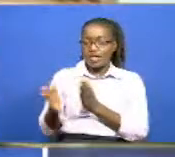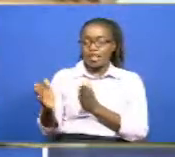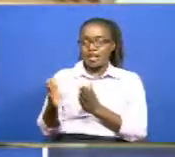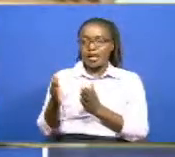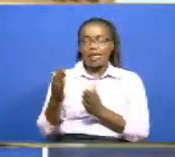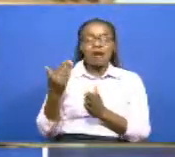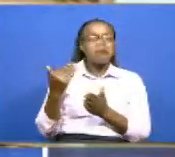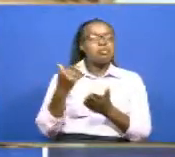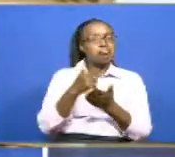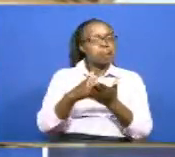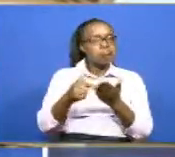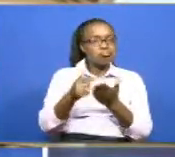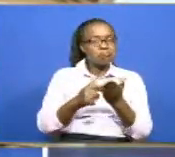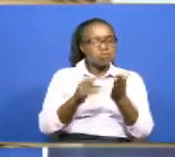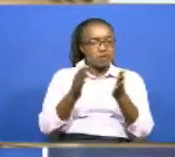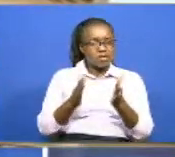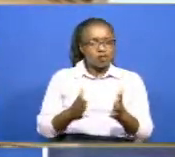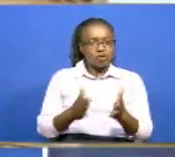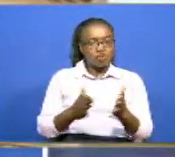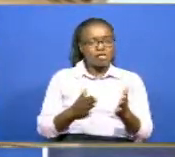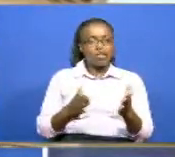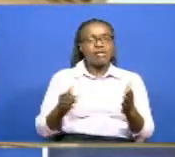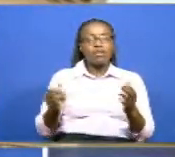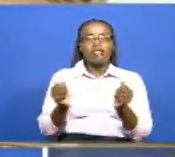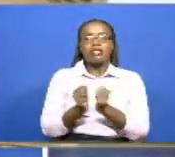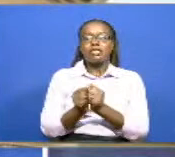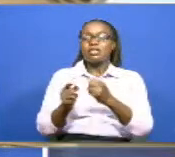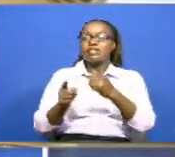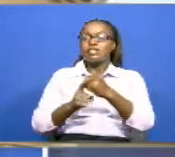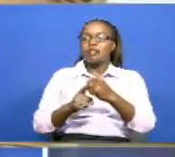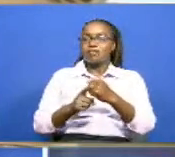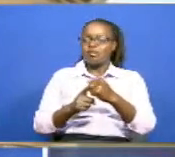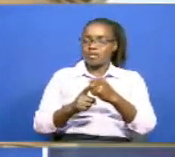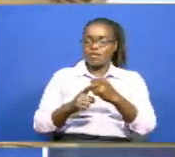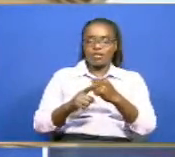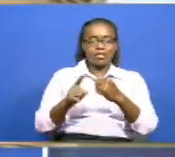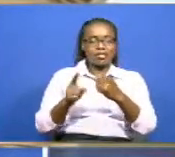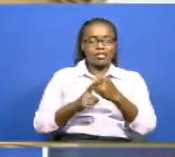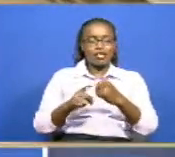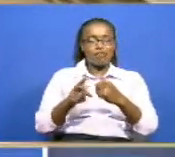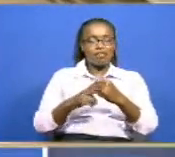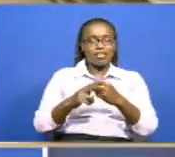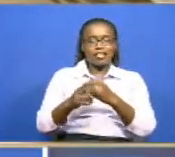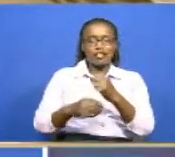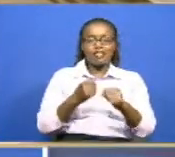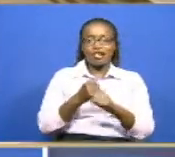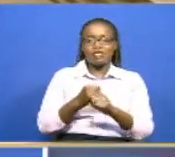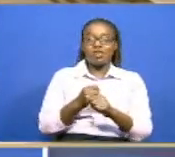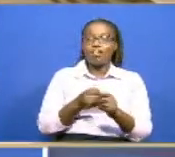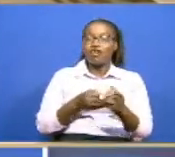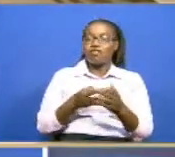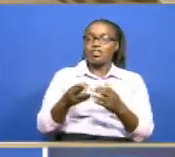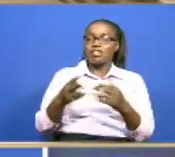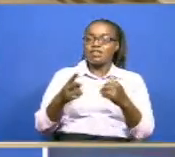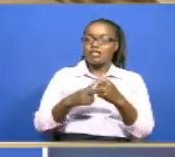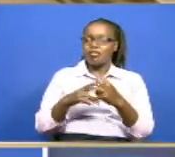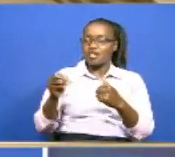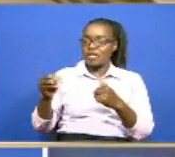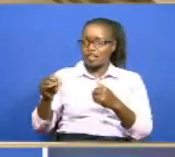Wahungu, na alihukumiwa kifungo cha miaka 67 gerezani au faini ya shilingi milioni